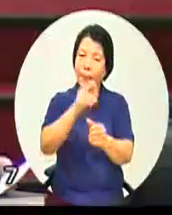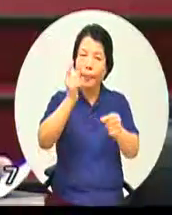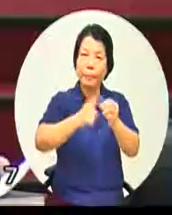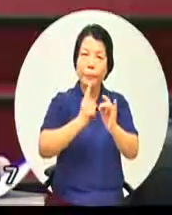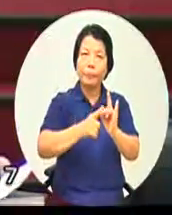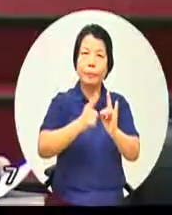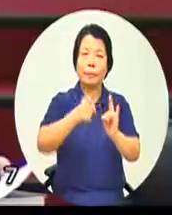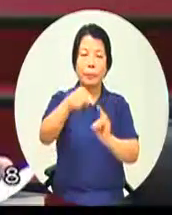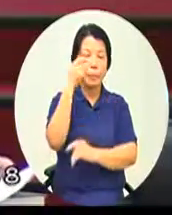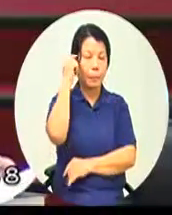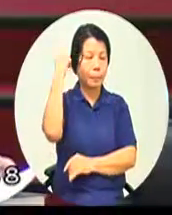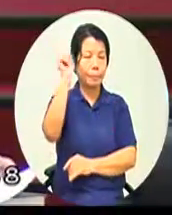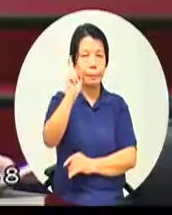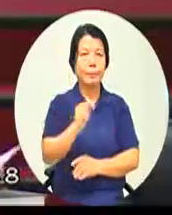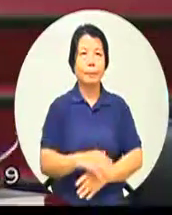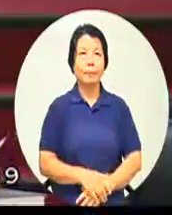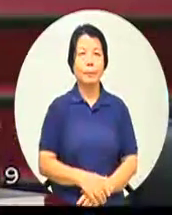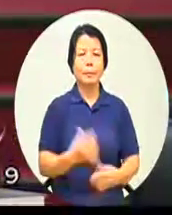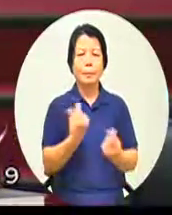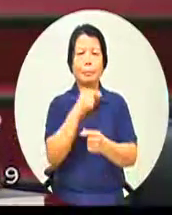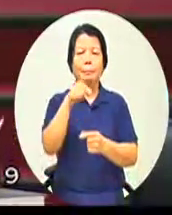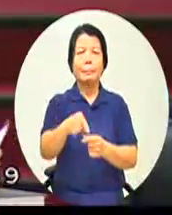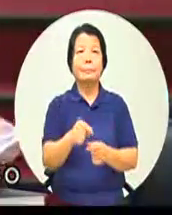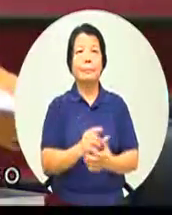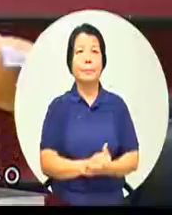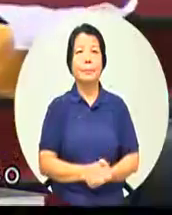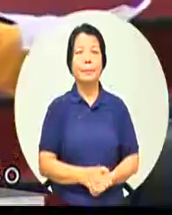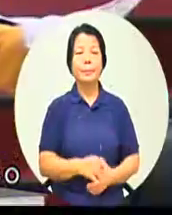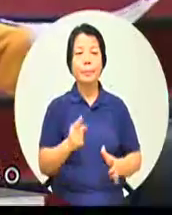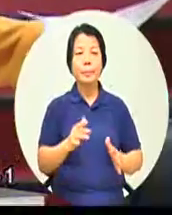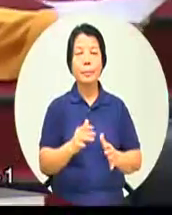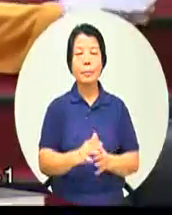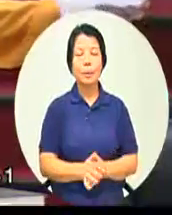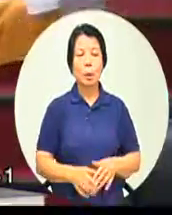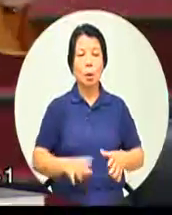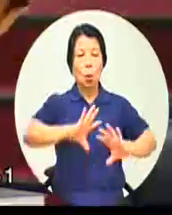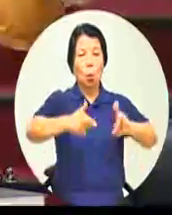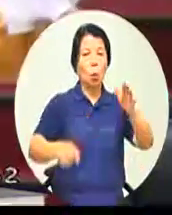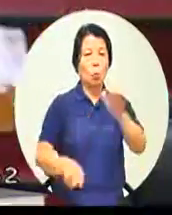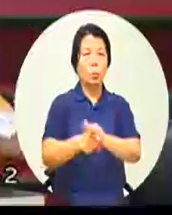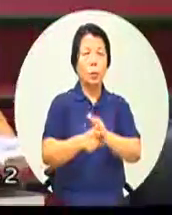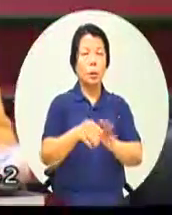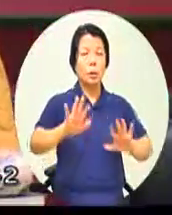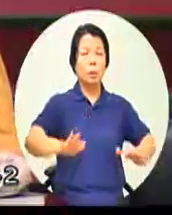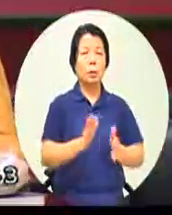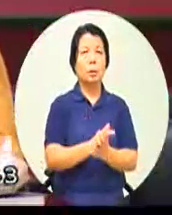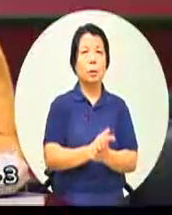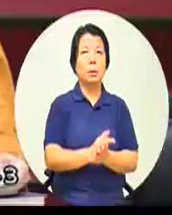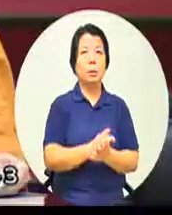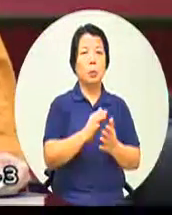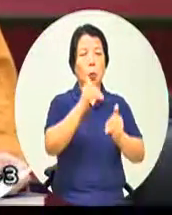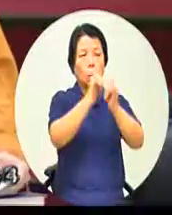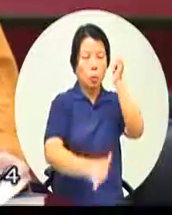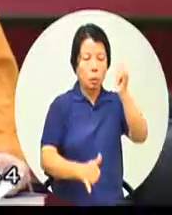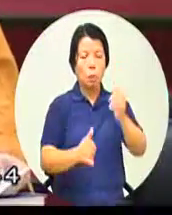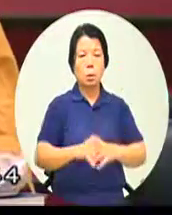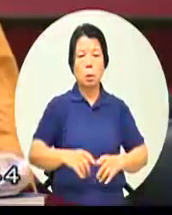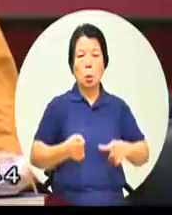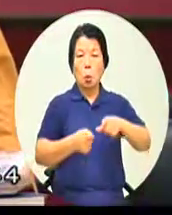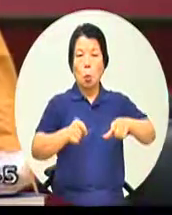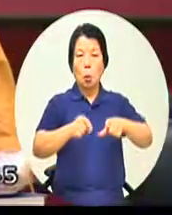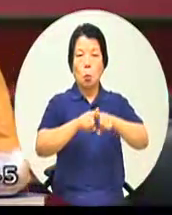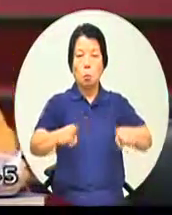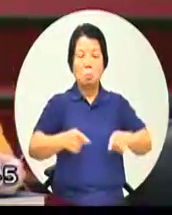看法咱做成这样呢啊？这敢那讲伊嘛叛乱分子，到今以后的历史都不得个行伊的公道